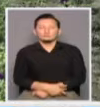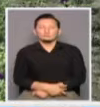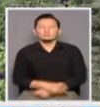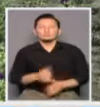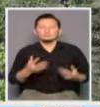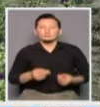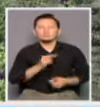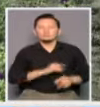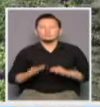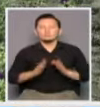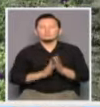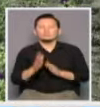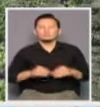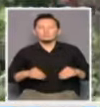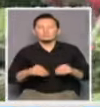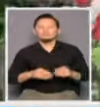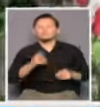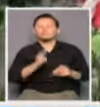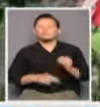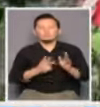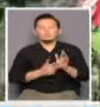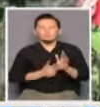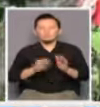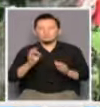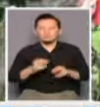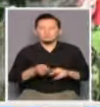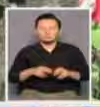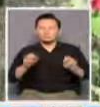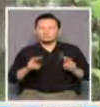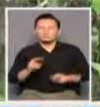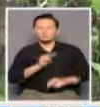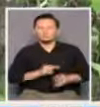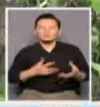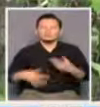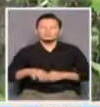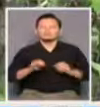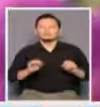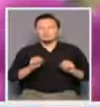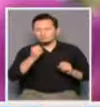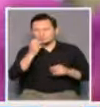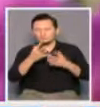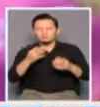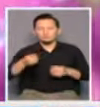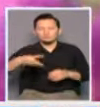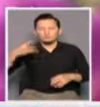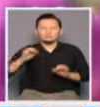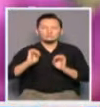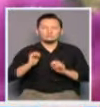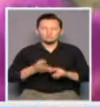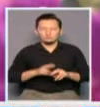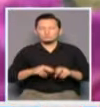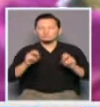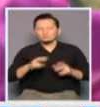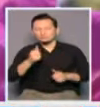Сейчас работы по озеленению завершены на 80%. Специалисты и рабочие пытаются защитить цветы от июльской жары, поэтому